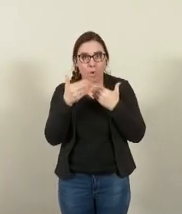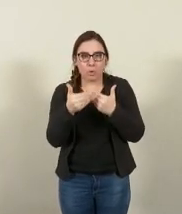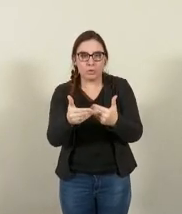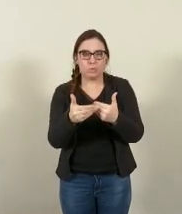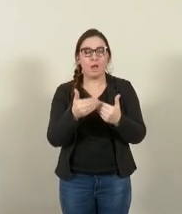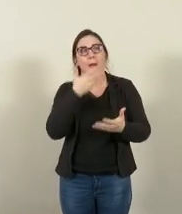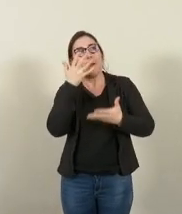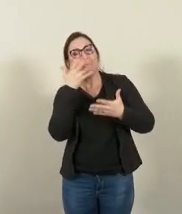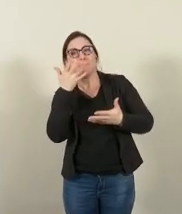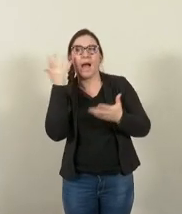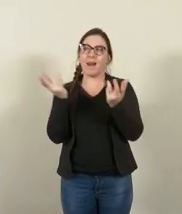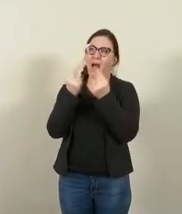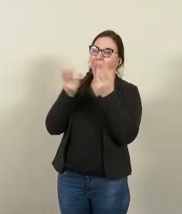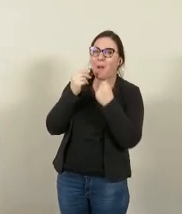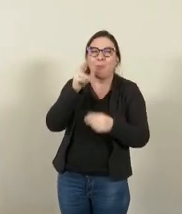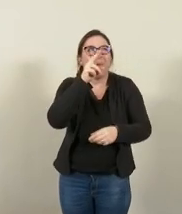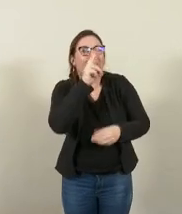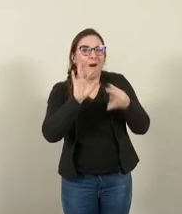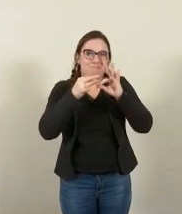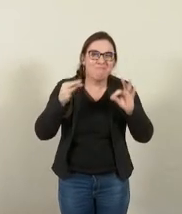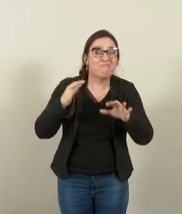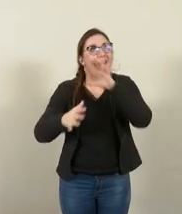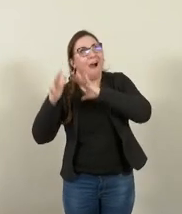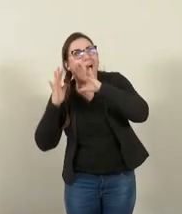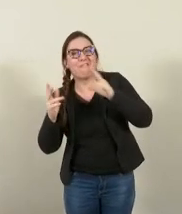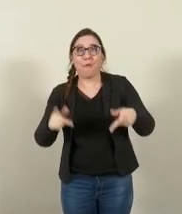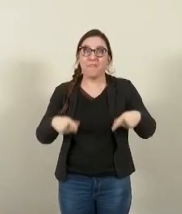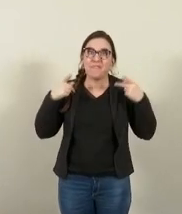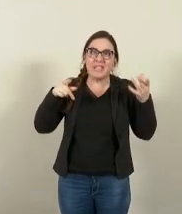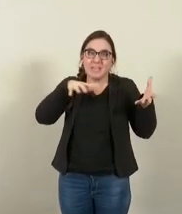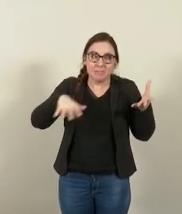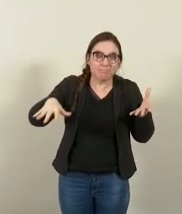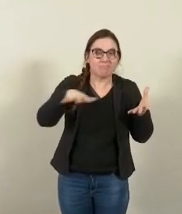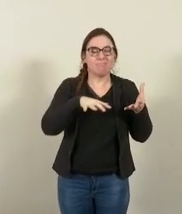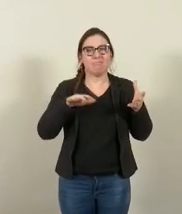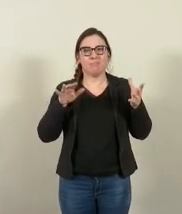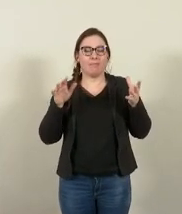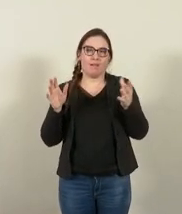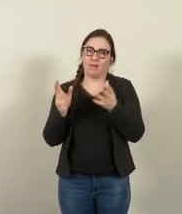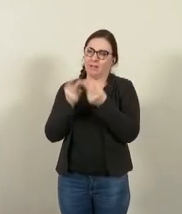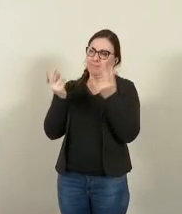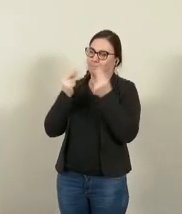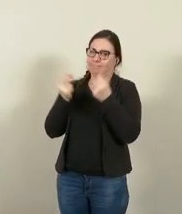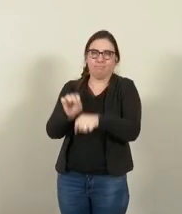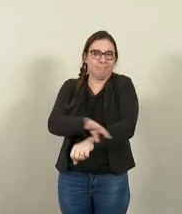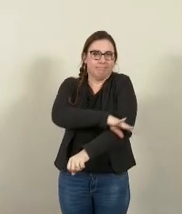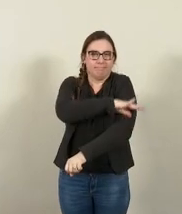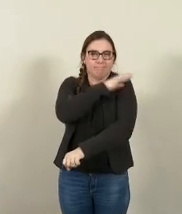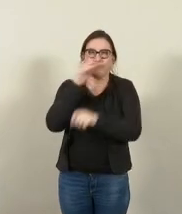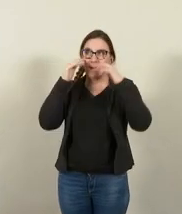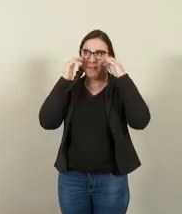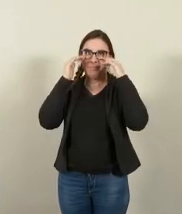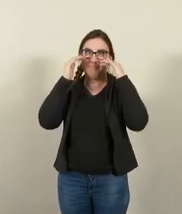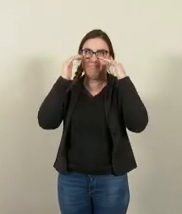en en parle quand il nous raconte des anecdotes ou comment c'était la vie dans cette cette cité c'est toujours avec émotion et des yeux qui